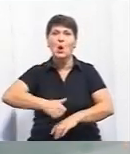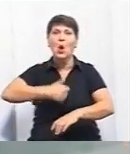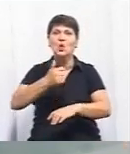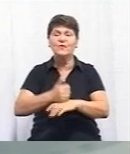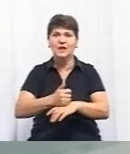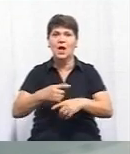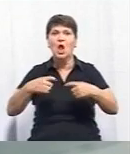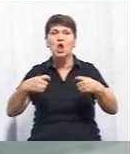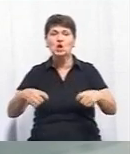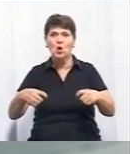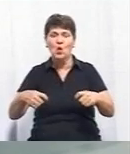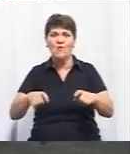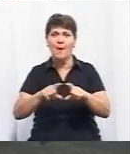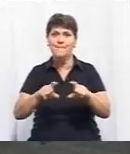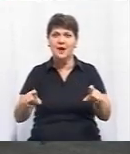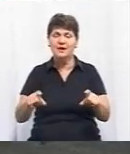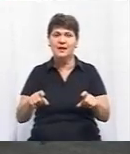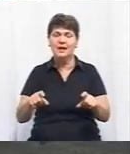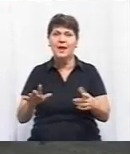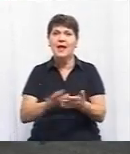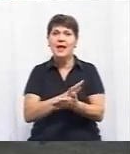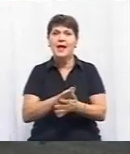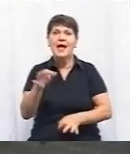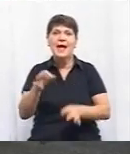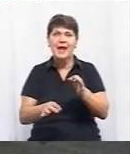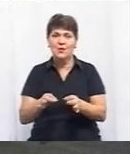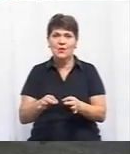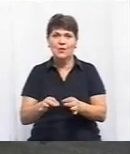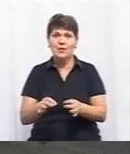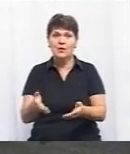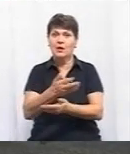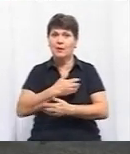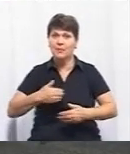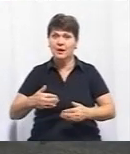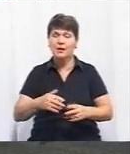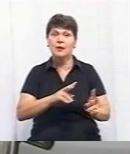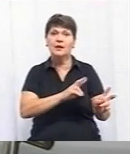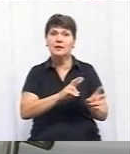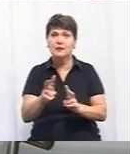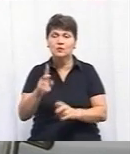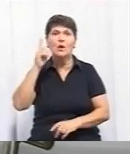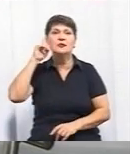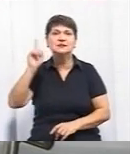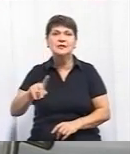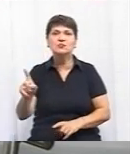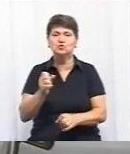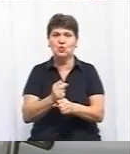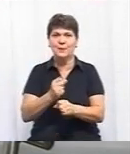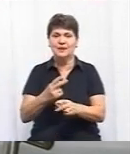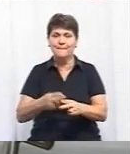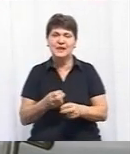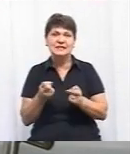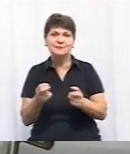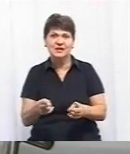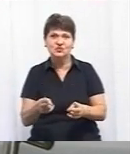марки «Екосервіс». Через це якраз ми, як ніхто, знаємо, що робити з небезпечними відходами.